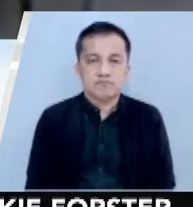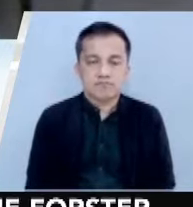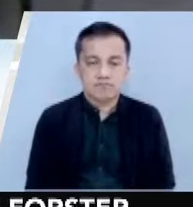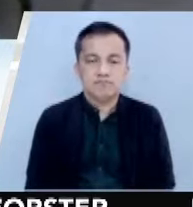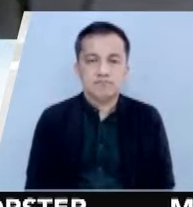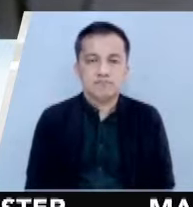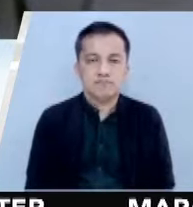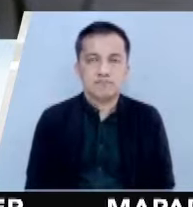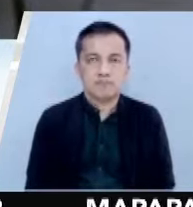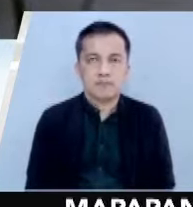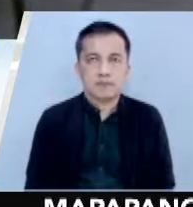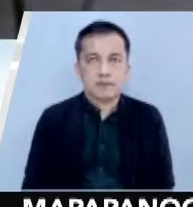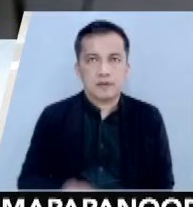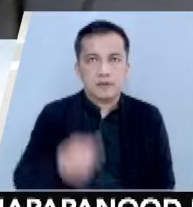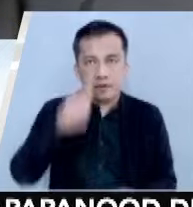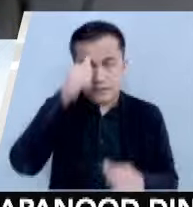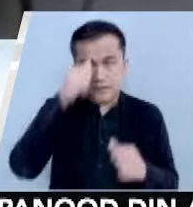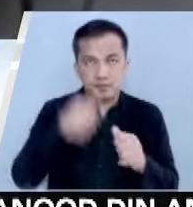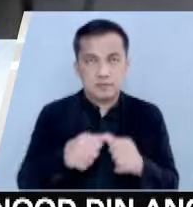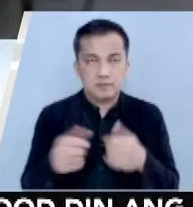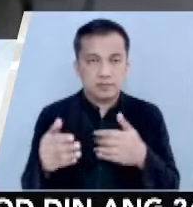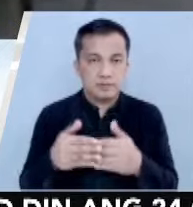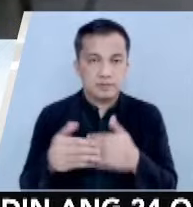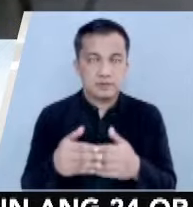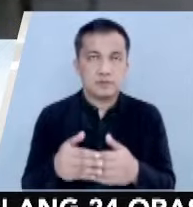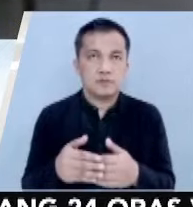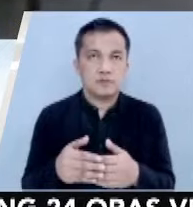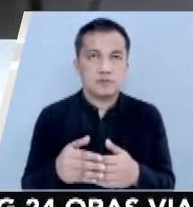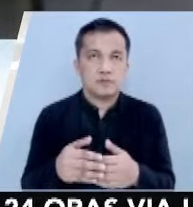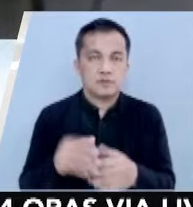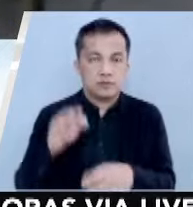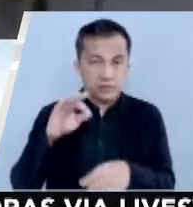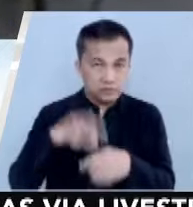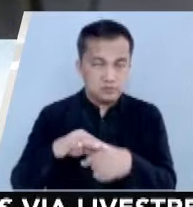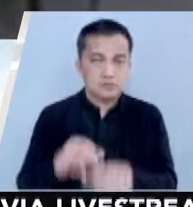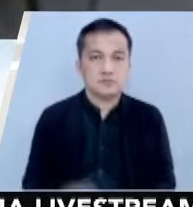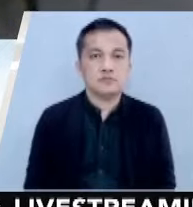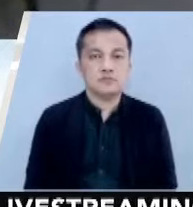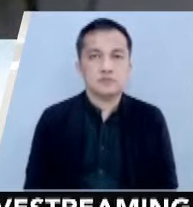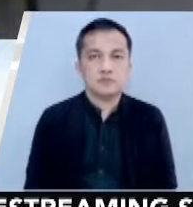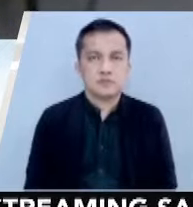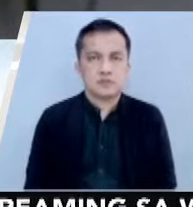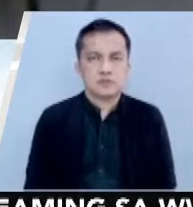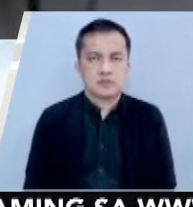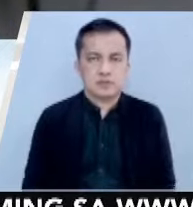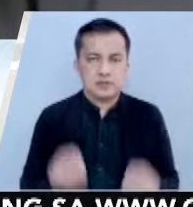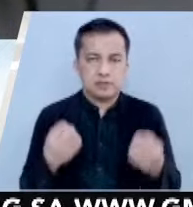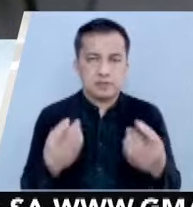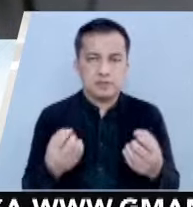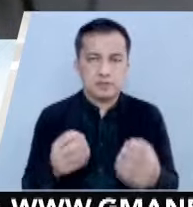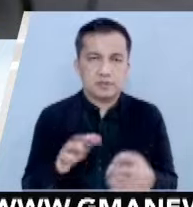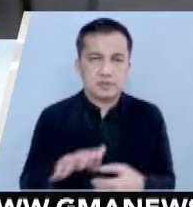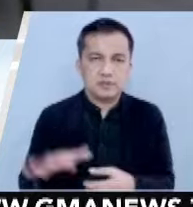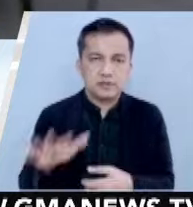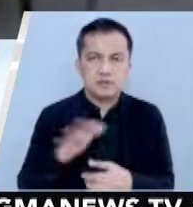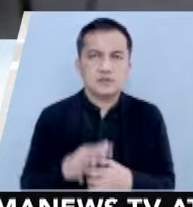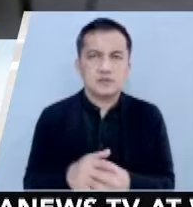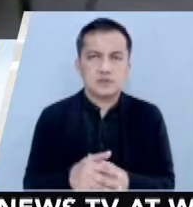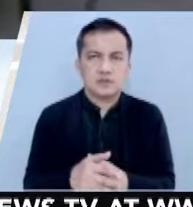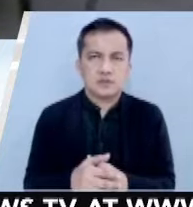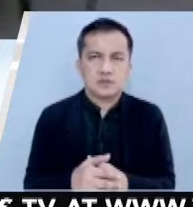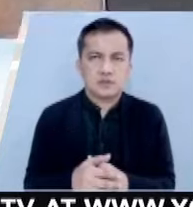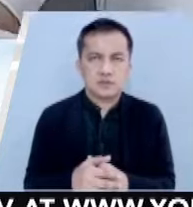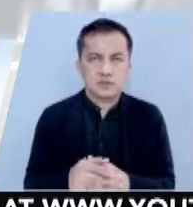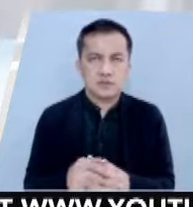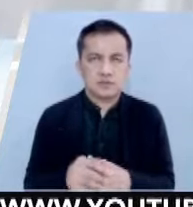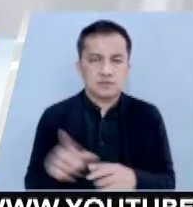Remember, nalalapit na naman natin ang ating election, no? Kaya naglilipa na naman yung mga unlicensed